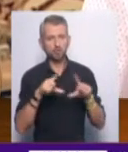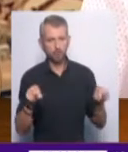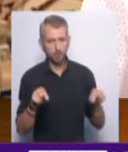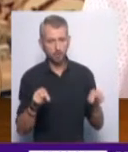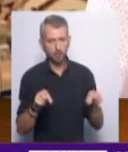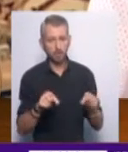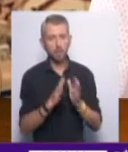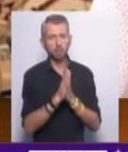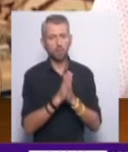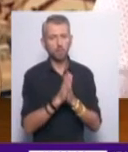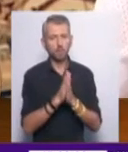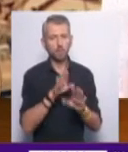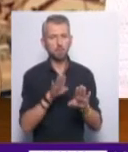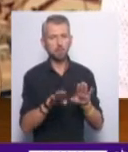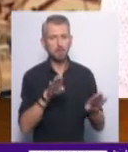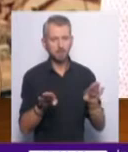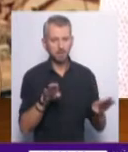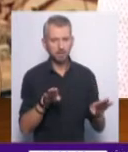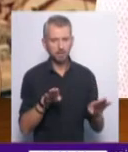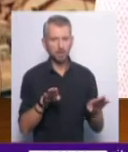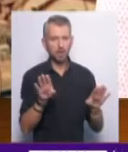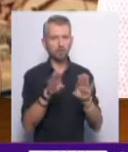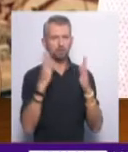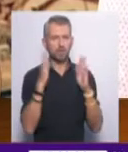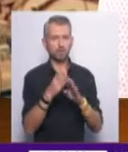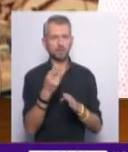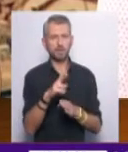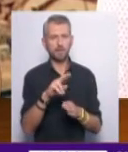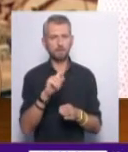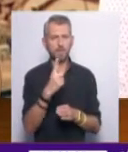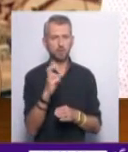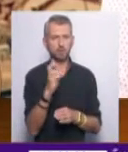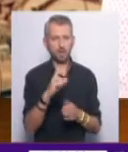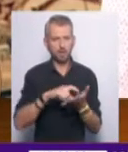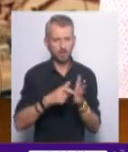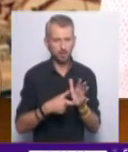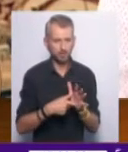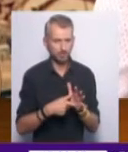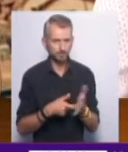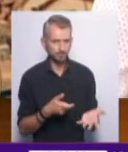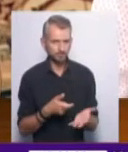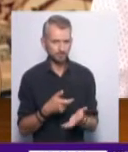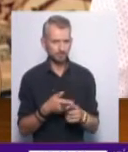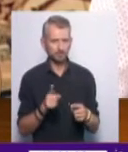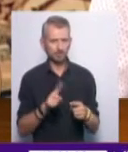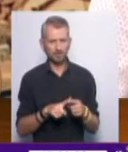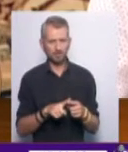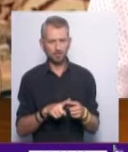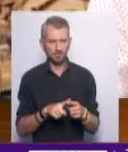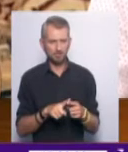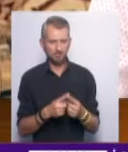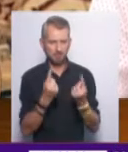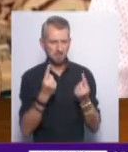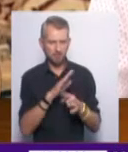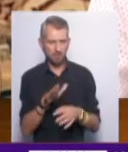то попросили меблеві шафи для 1-го Б-класу. Там, це небагата сума